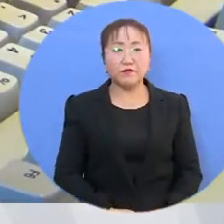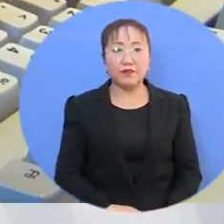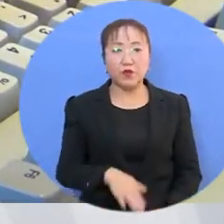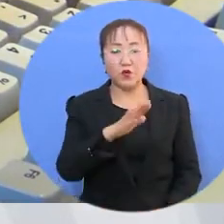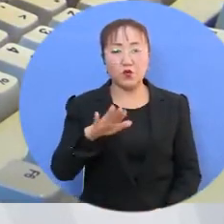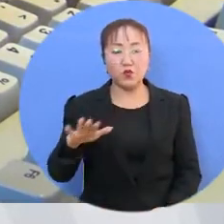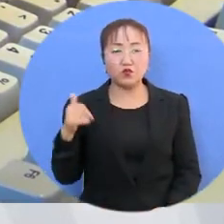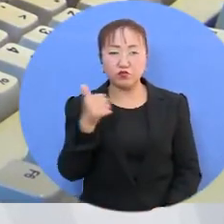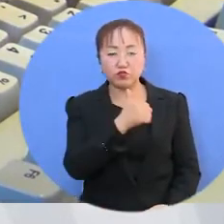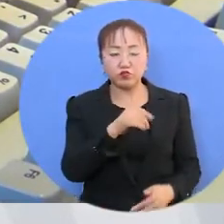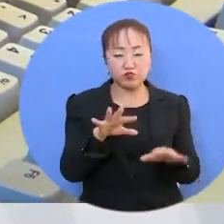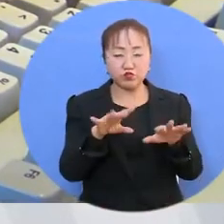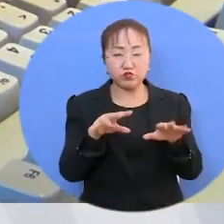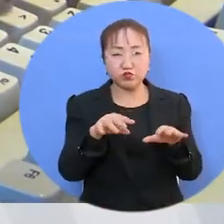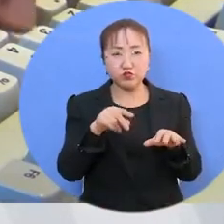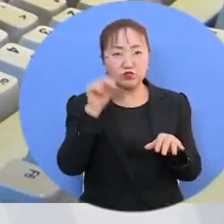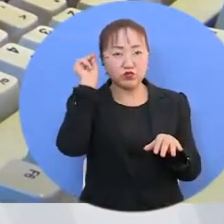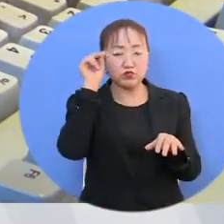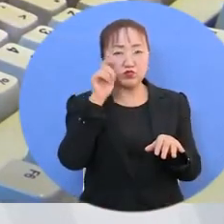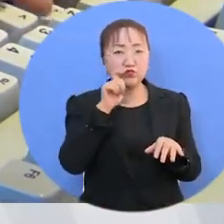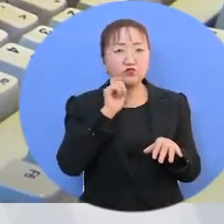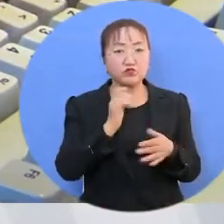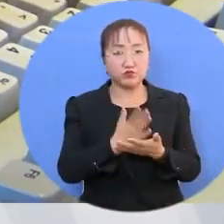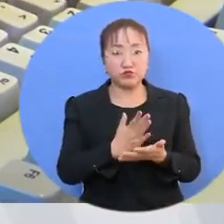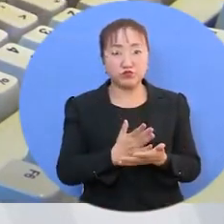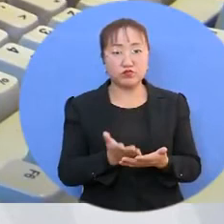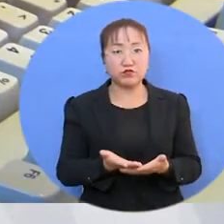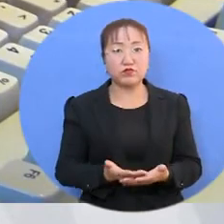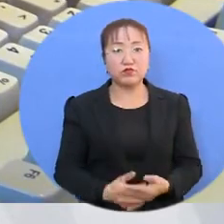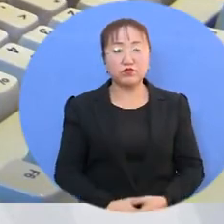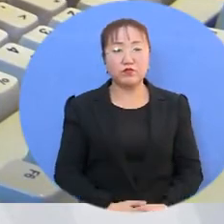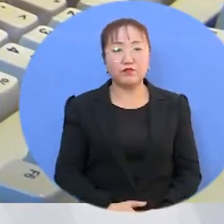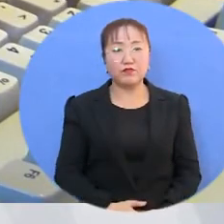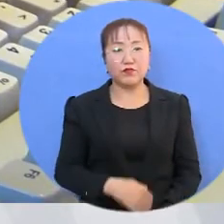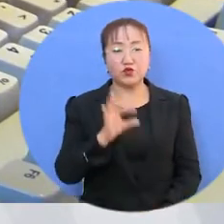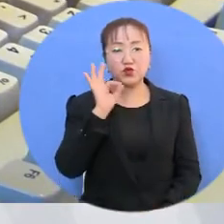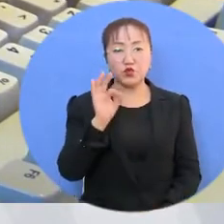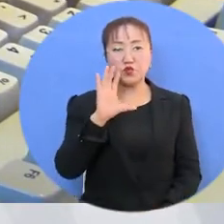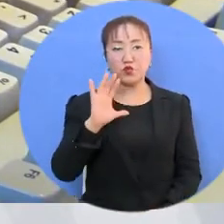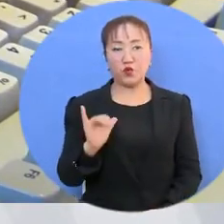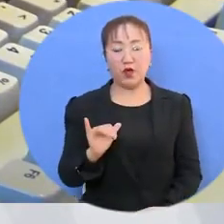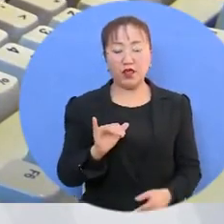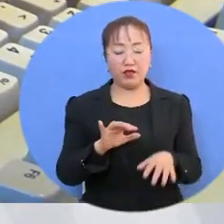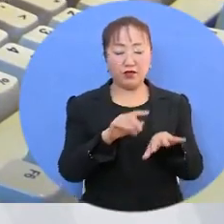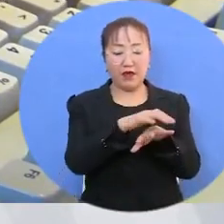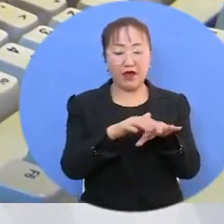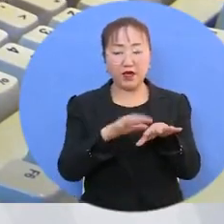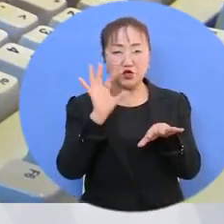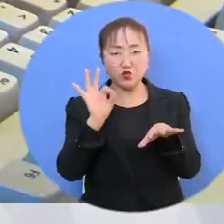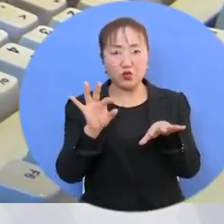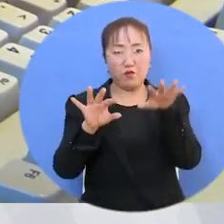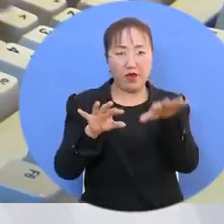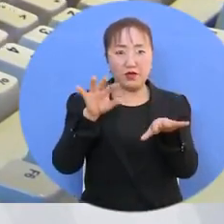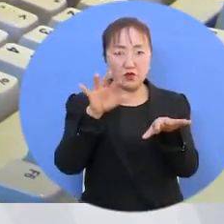бичиж сурахыг мөрөөддөг. За тэгэхээр энэ бол үндсэн байрлалаа аваад зөв суух юм бол бүх хүүхэд ингэж